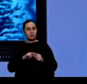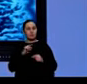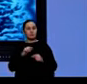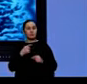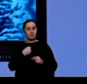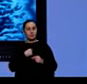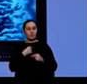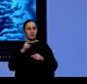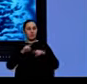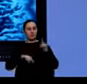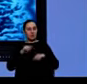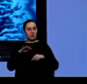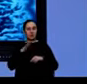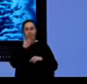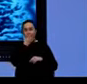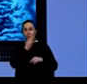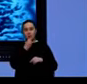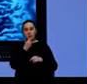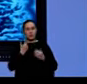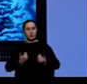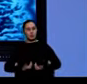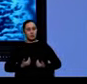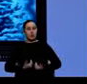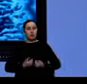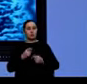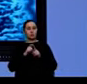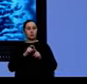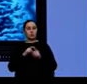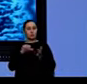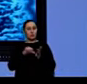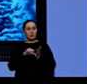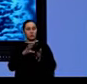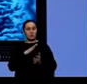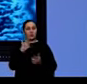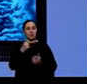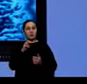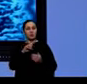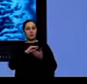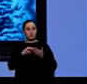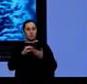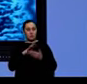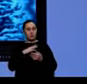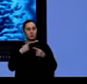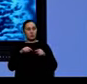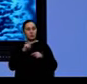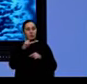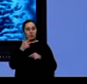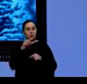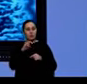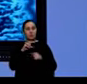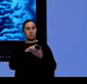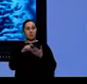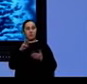Демак, мен ватан, гузал, яшамоқ сўзлари иштирок этган гаплардан туздим ва мана шу